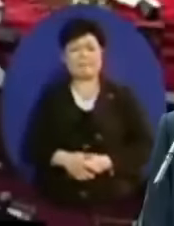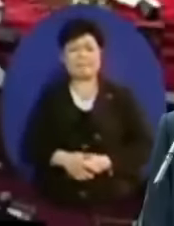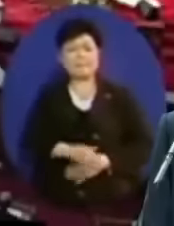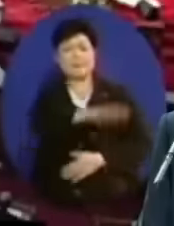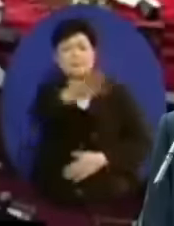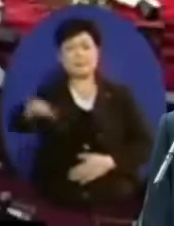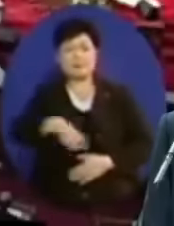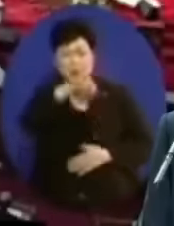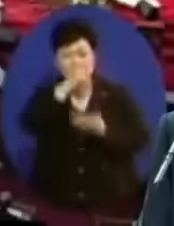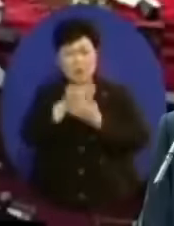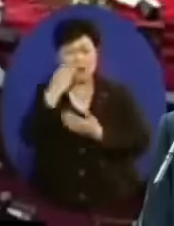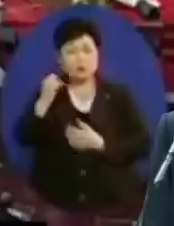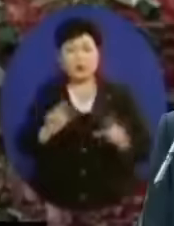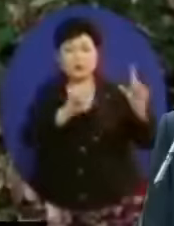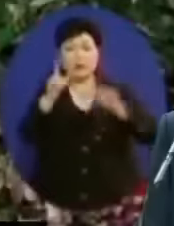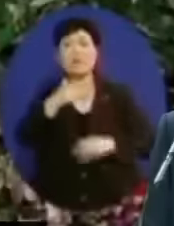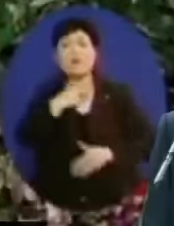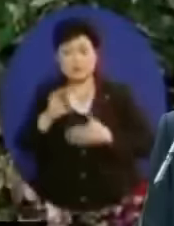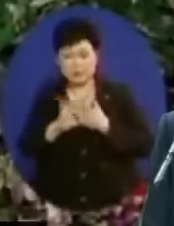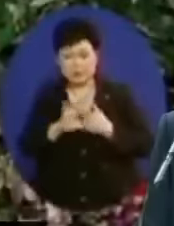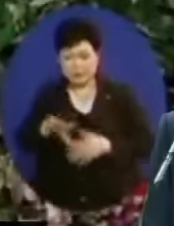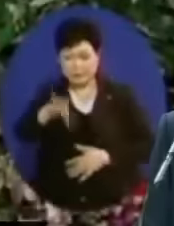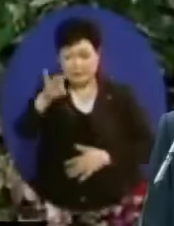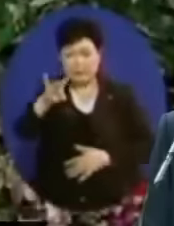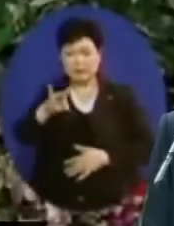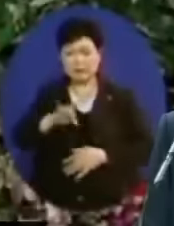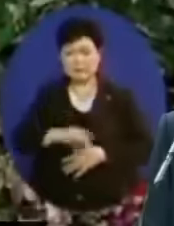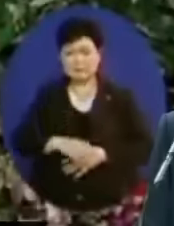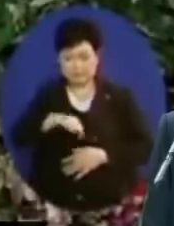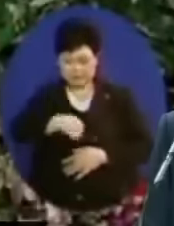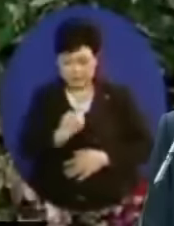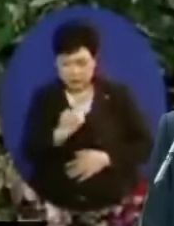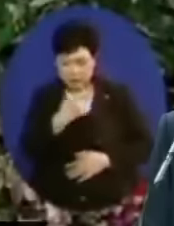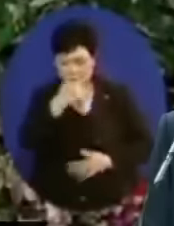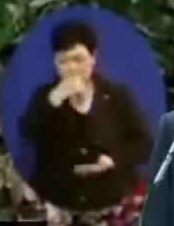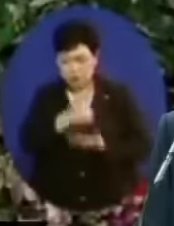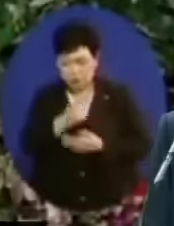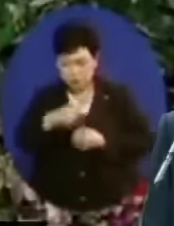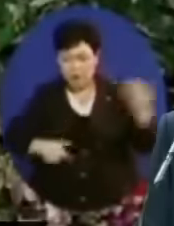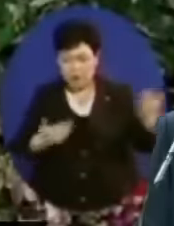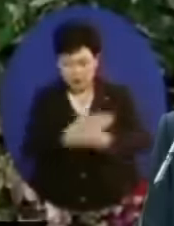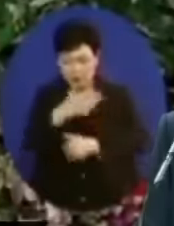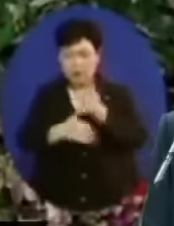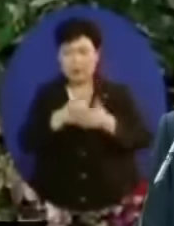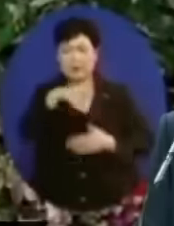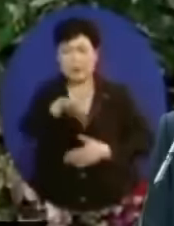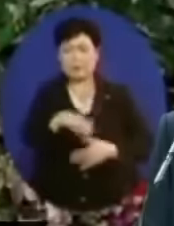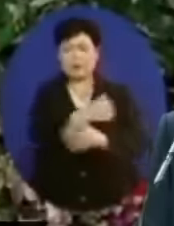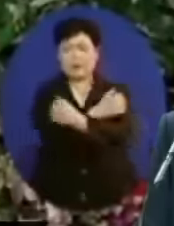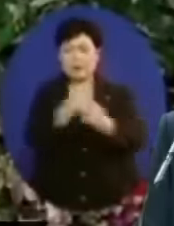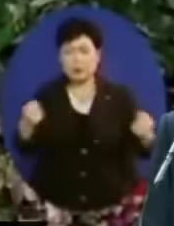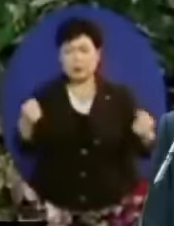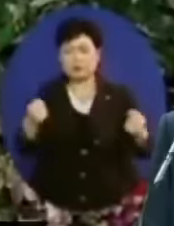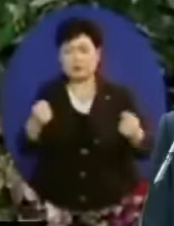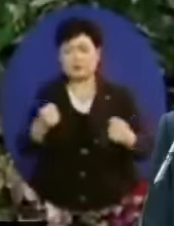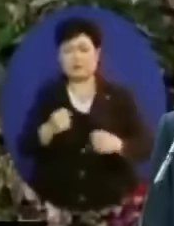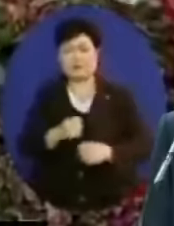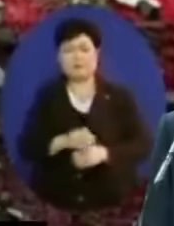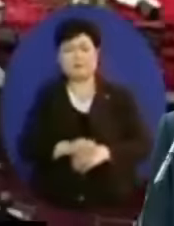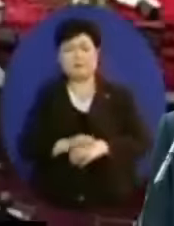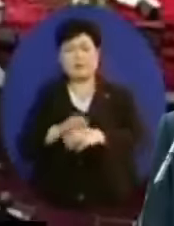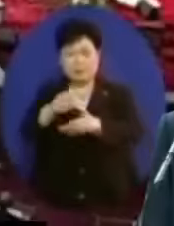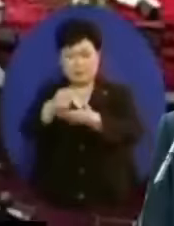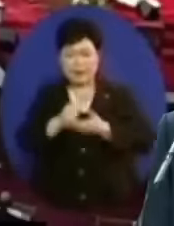우리가 형통한 삶을 살기 위해서는 먼저 자신의 죄를 회개하고 하나님께 용서함을